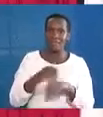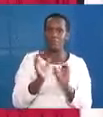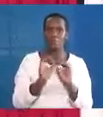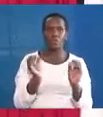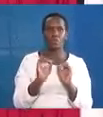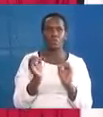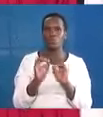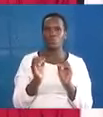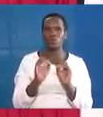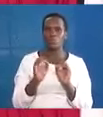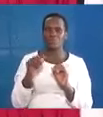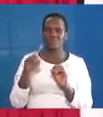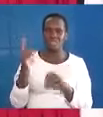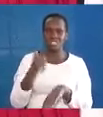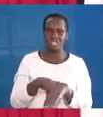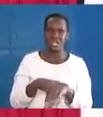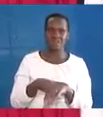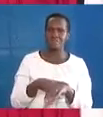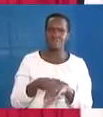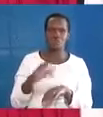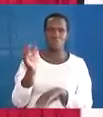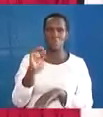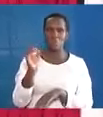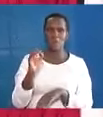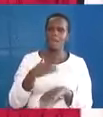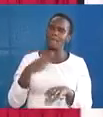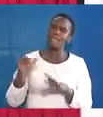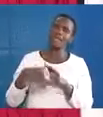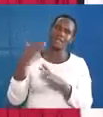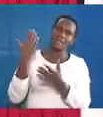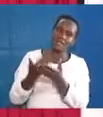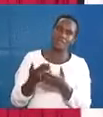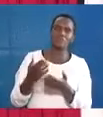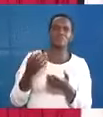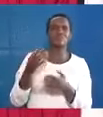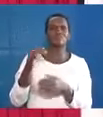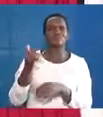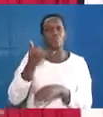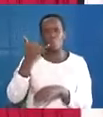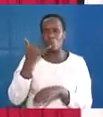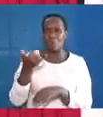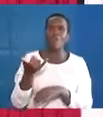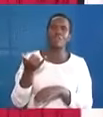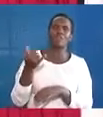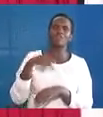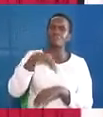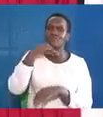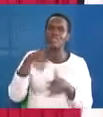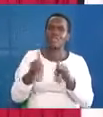ku reach out. Nime reach out hata mbeleni, hata mwenzangu Deputy William